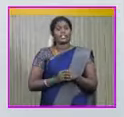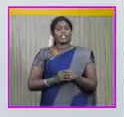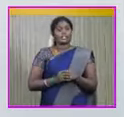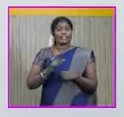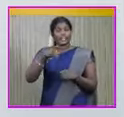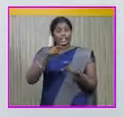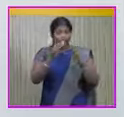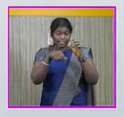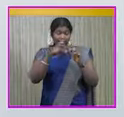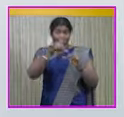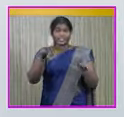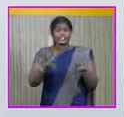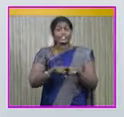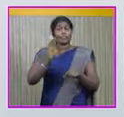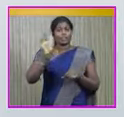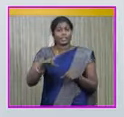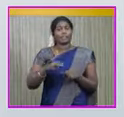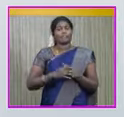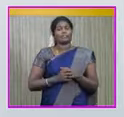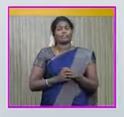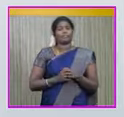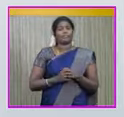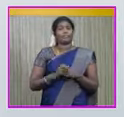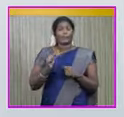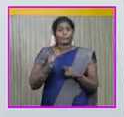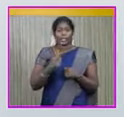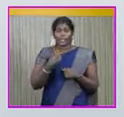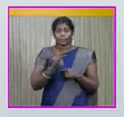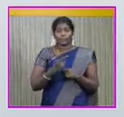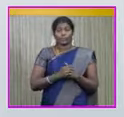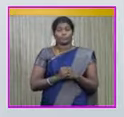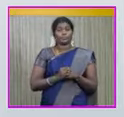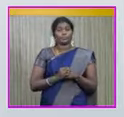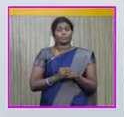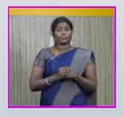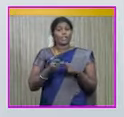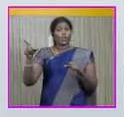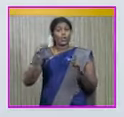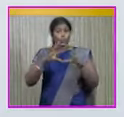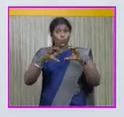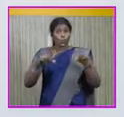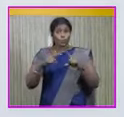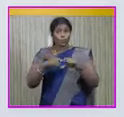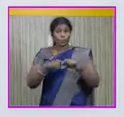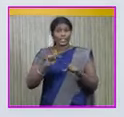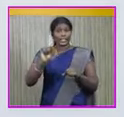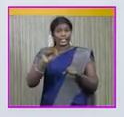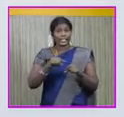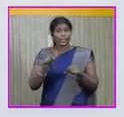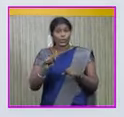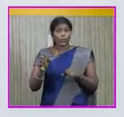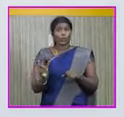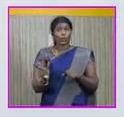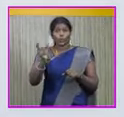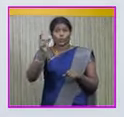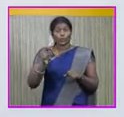கோணத்திற்கு சமமாக இருக்க வாய்ப்பு இருக்குது. அப்போது நம்ம கோணம் ஏ ஈக்குவல் டு கோணம் யூ